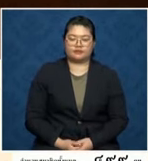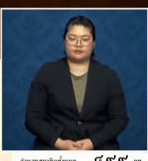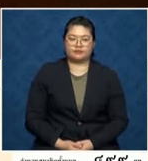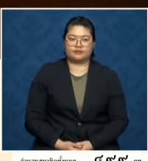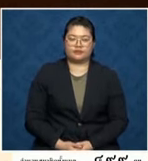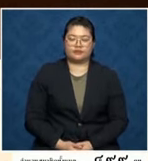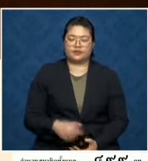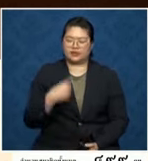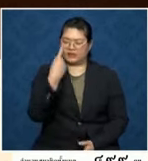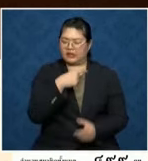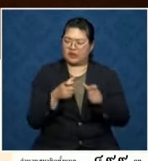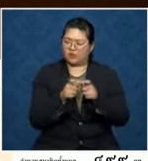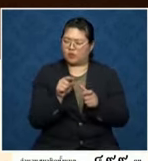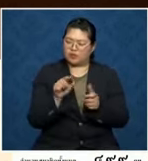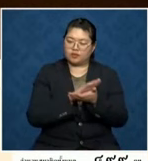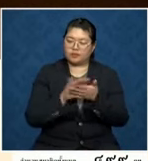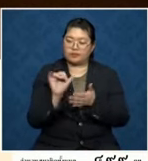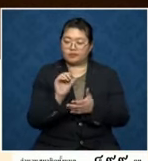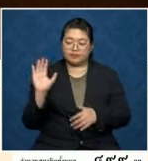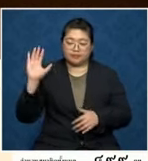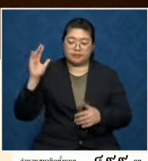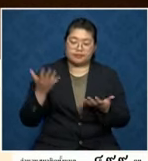ครับสมาชิกท่านใดยังไม่ได้ใช้สิทธิ์โหวตไหมครับ